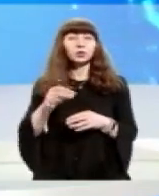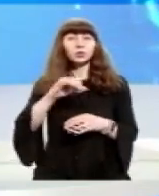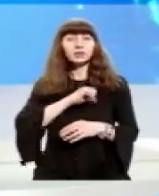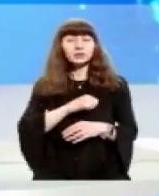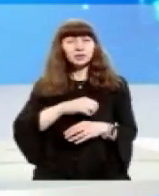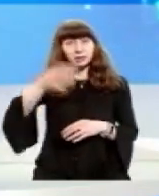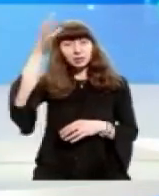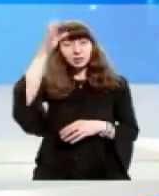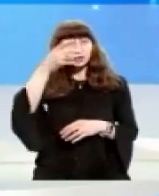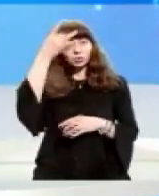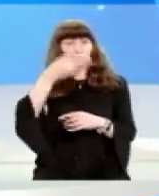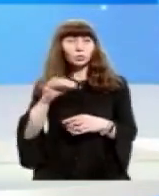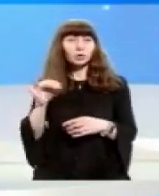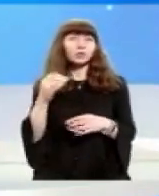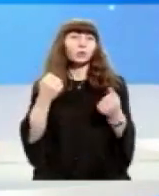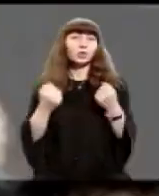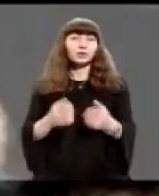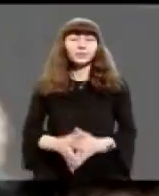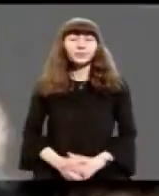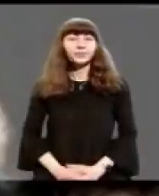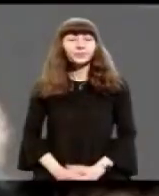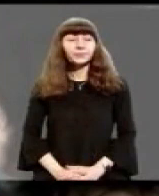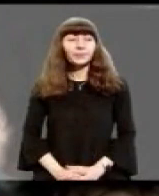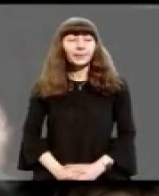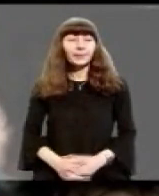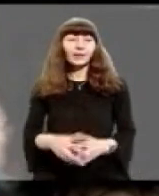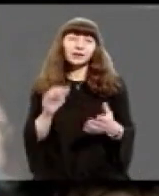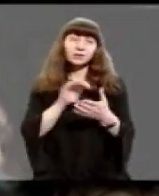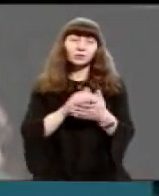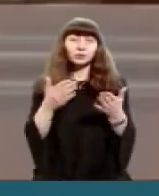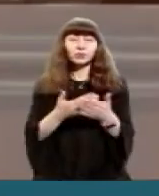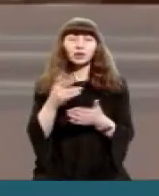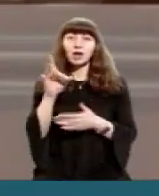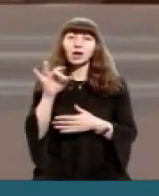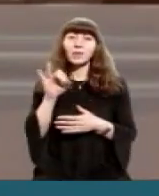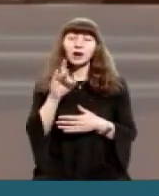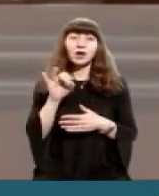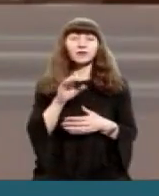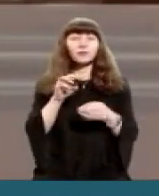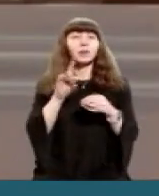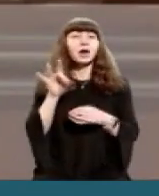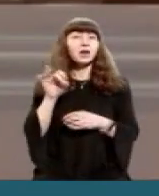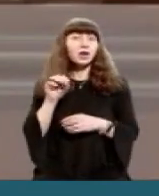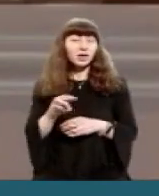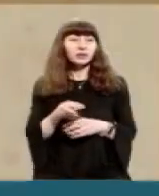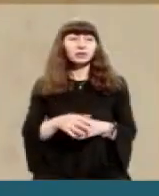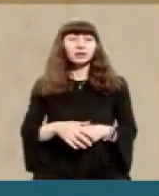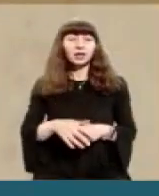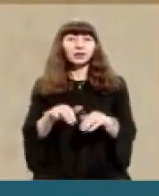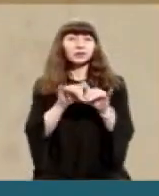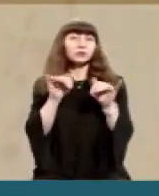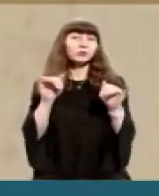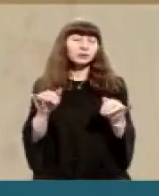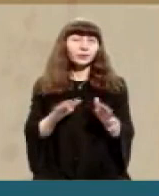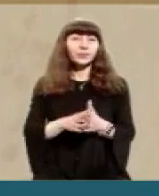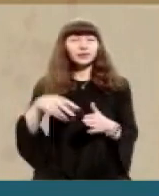юстиции, просвещения, культуры и спорта. Представляя Марата Карабаева коллективу Министерства индустрии и инфраструктурного